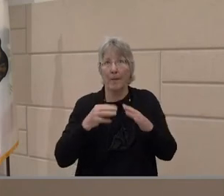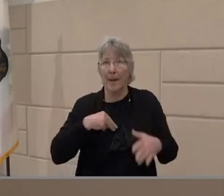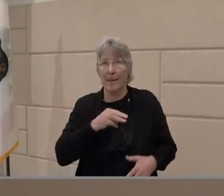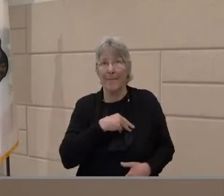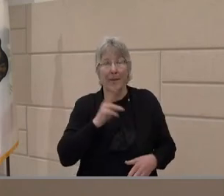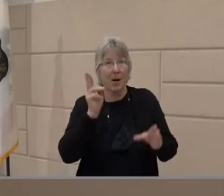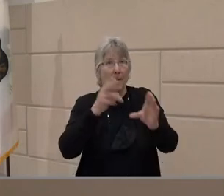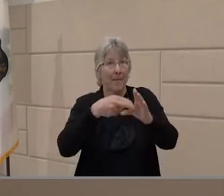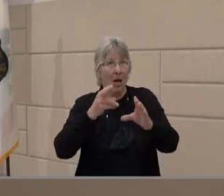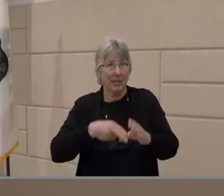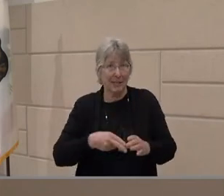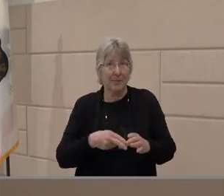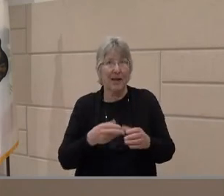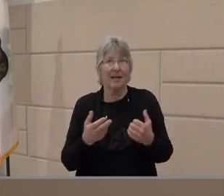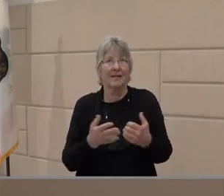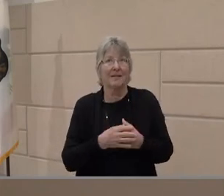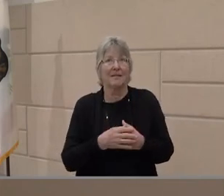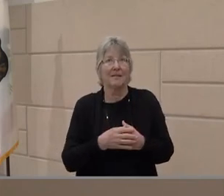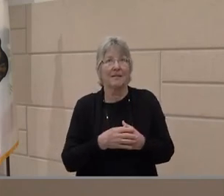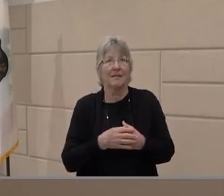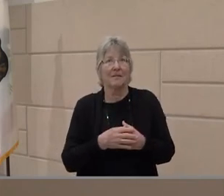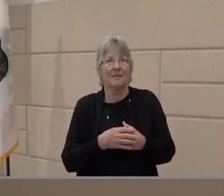อาสหกุมนั่งเป็นการโจร่วม